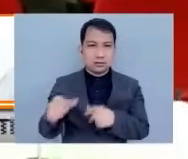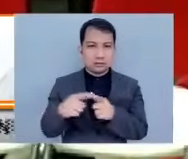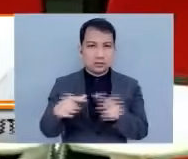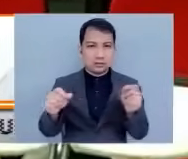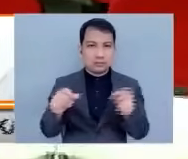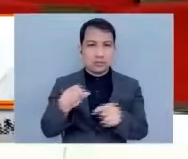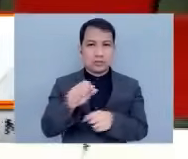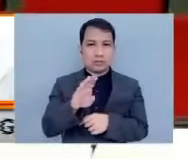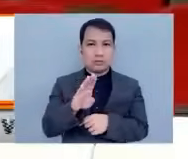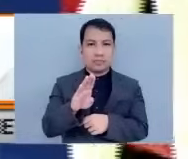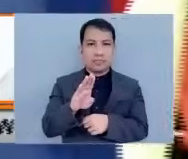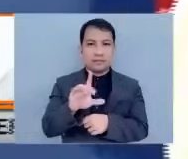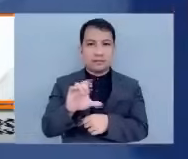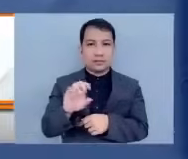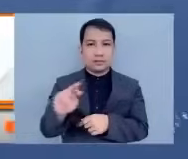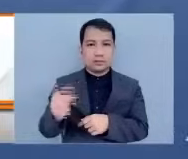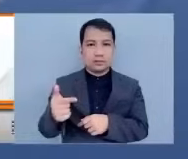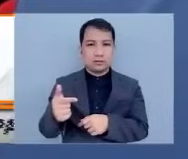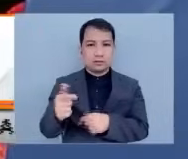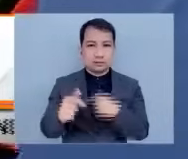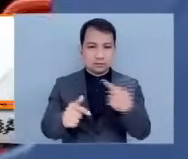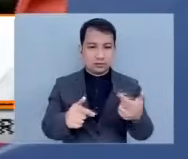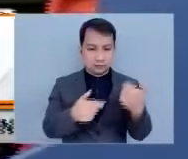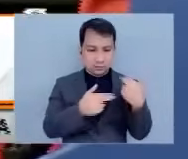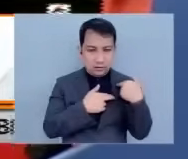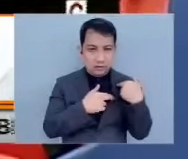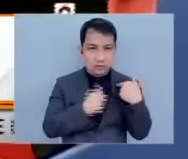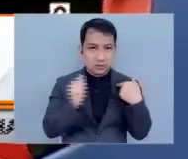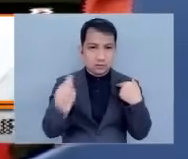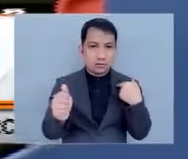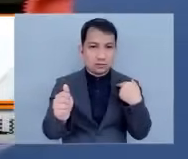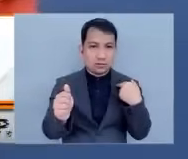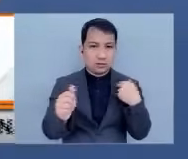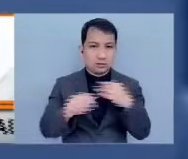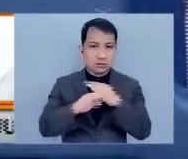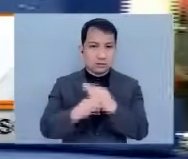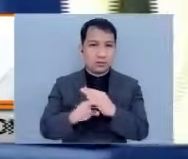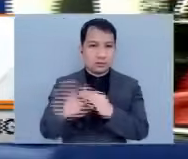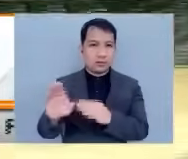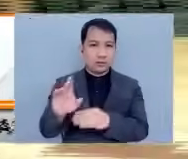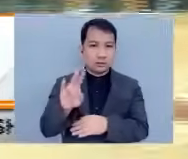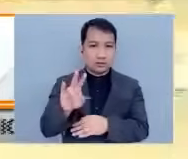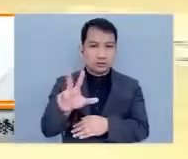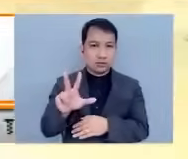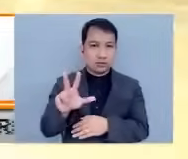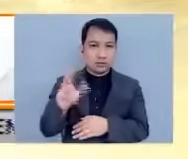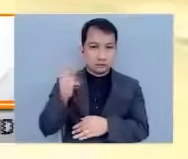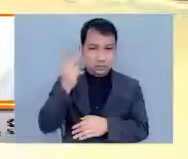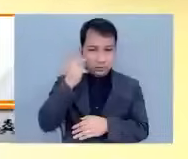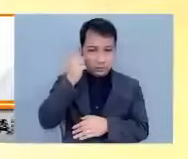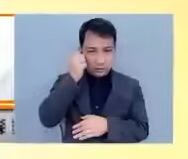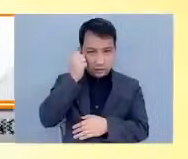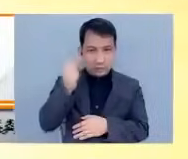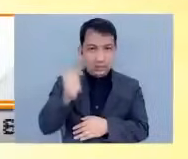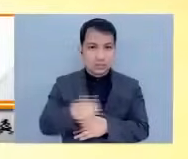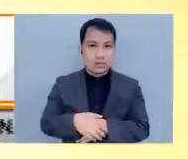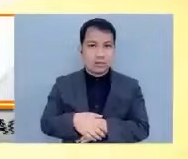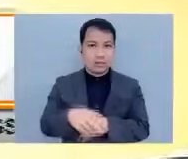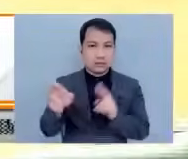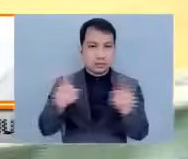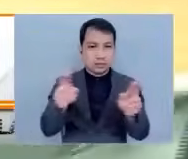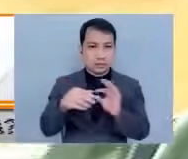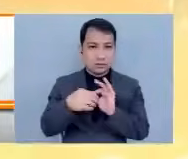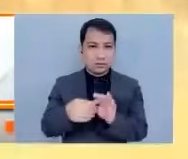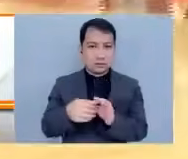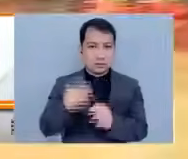Dahil dyan, mapupunta ang responsibilidad ng rim defense kay 7'3 center Kai Soto. Ready naman daw si Kai Ju